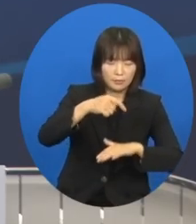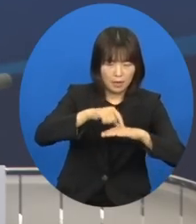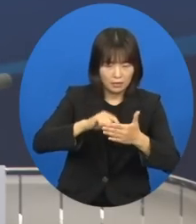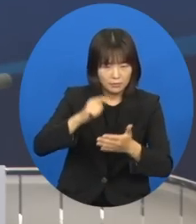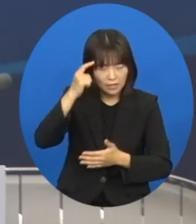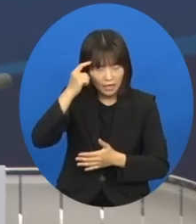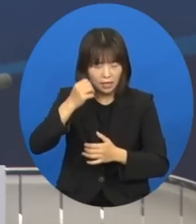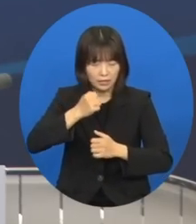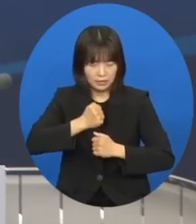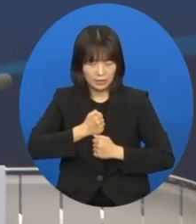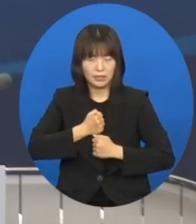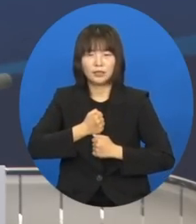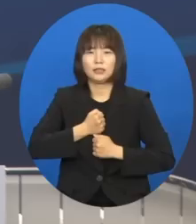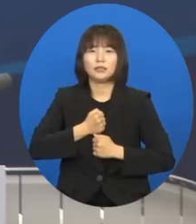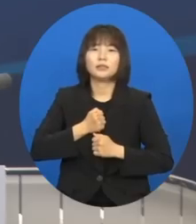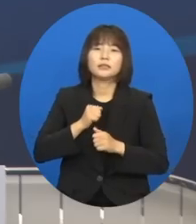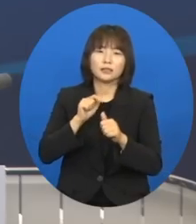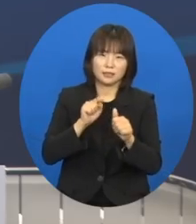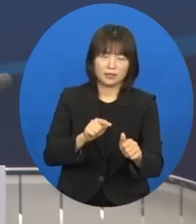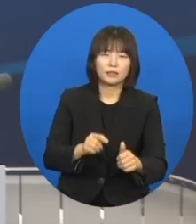여러분,